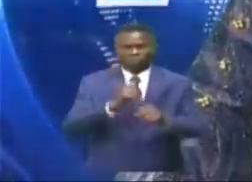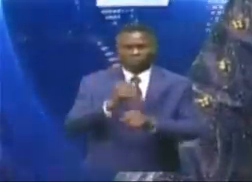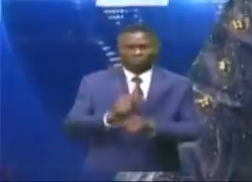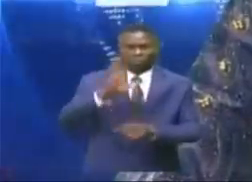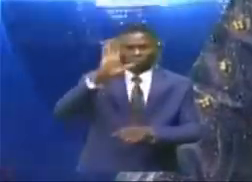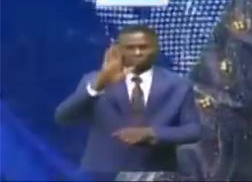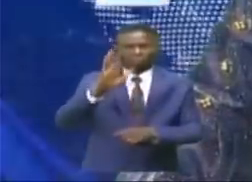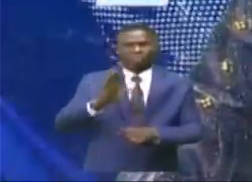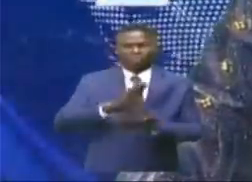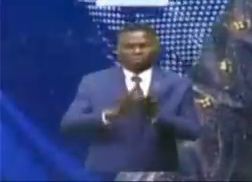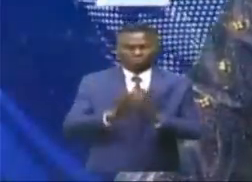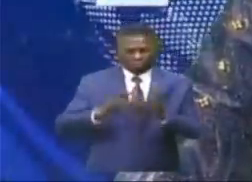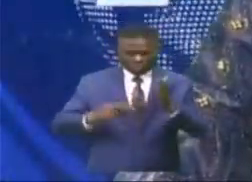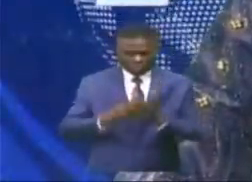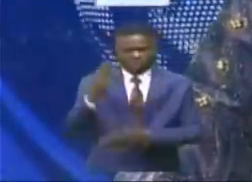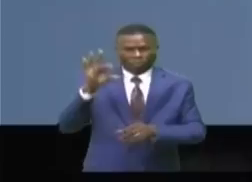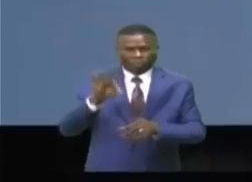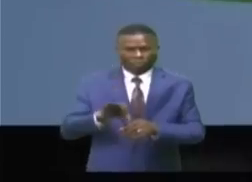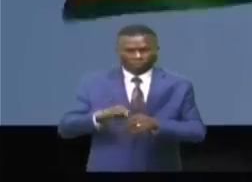de la presse présidentielle.